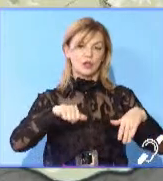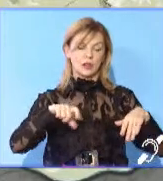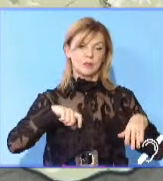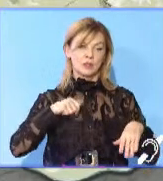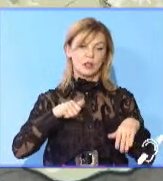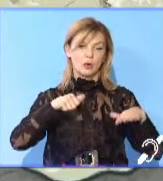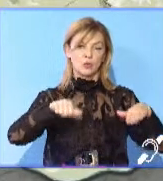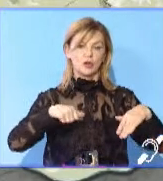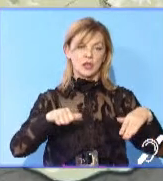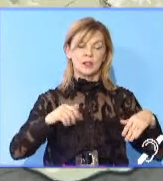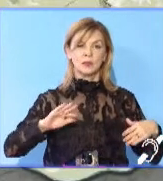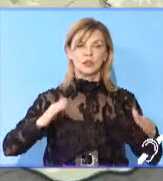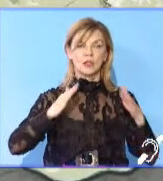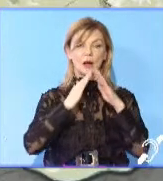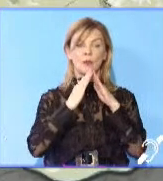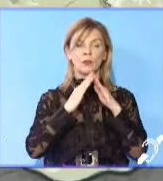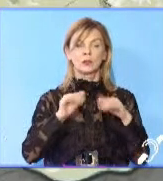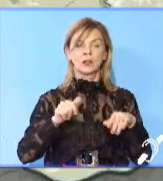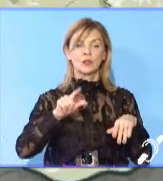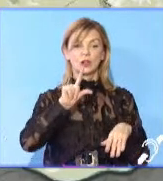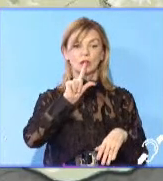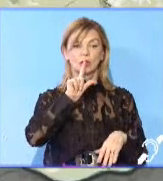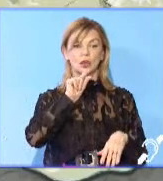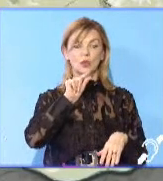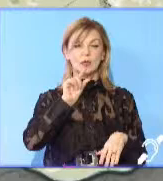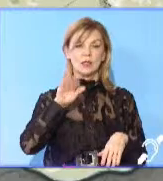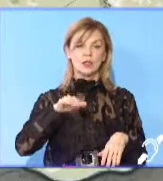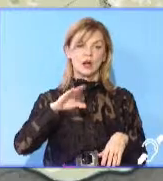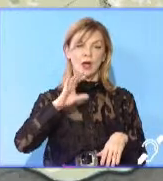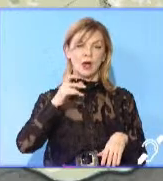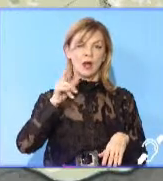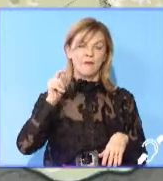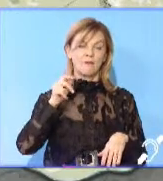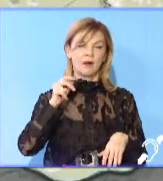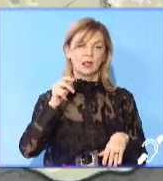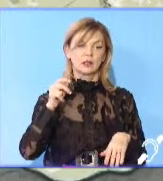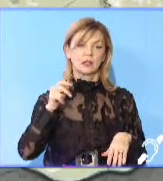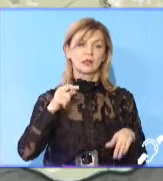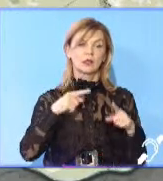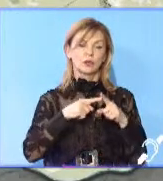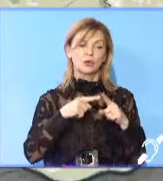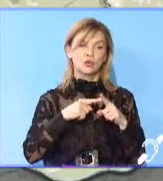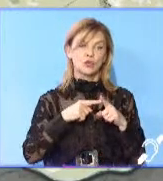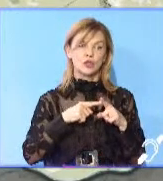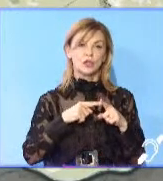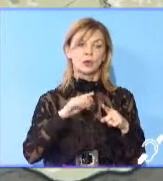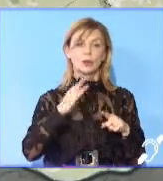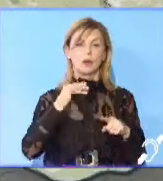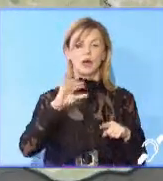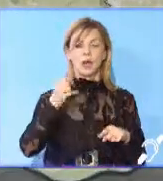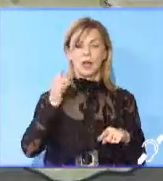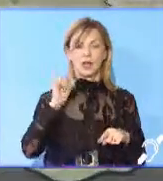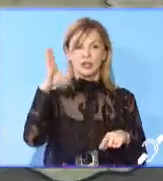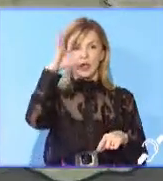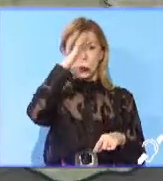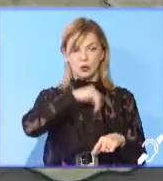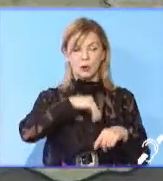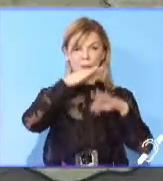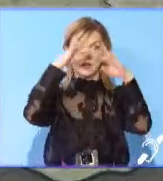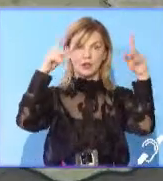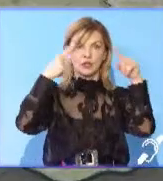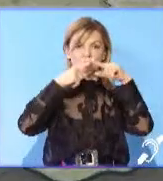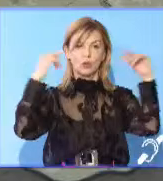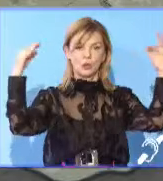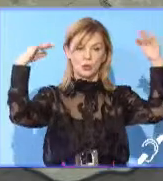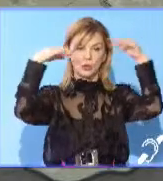erau 16 grade la Polovrad și 20 de grade la Calafat, Severin, Târgu Jiu, Bechet și Băilești. La noapte cerul va fi